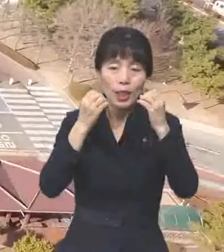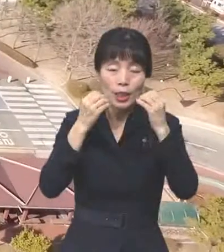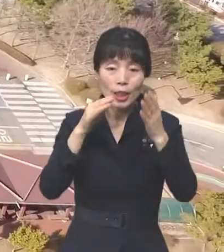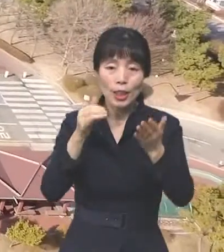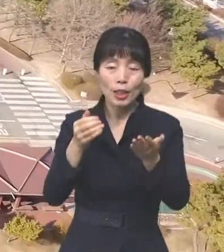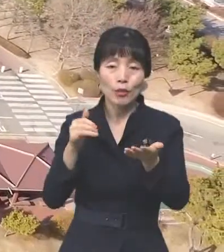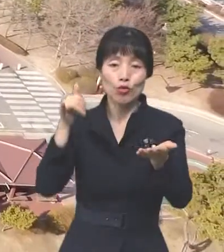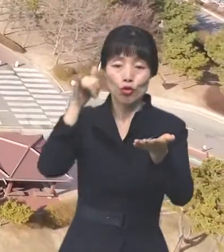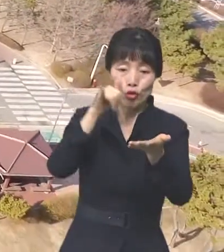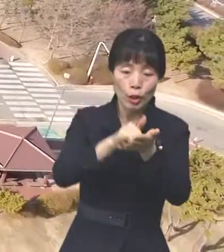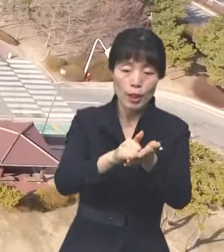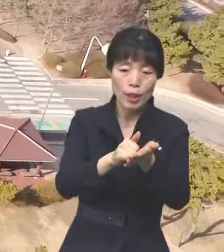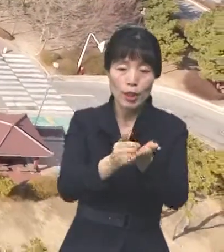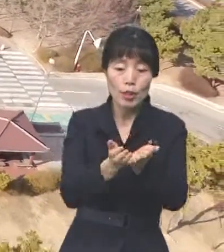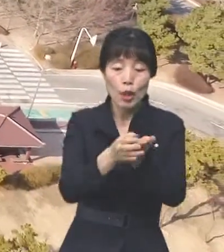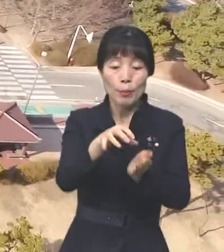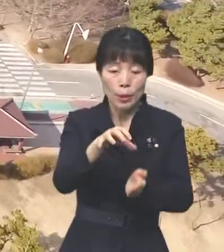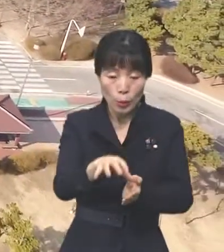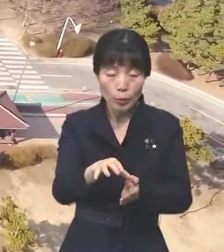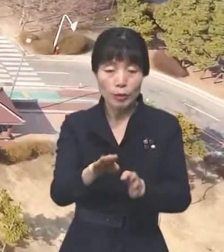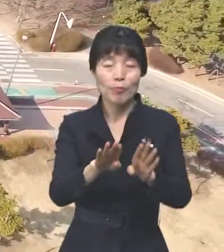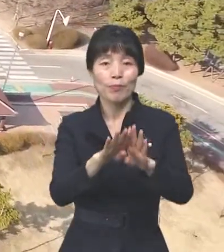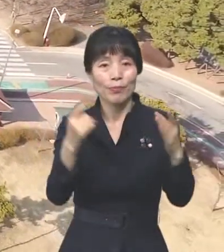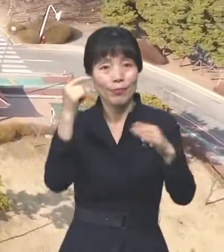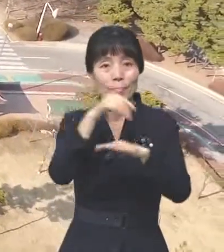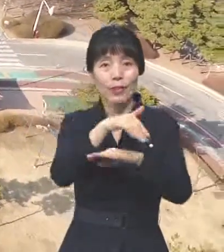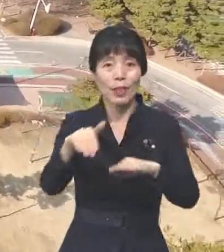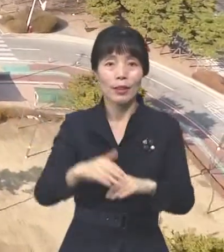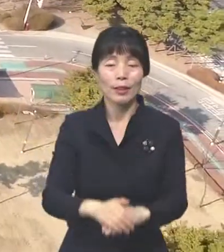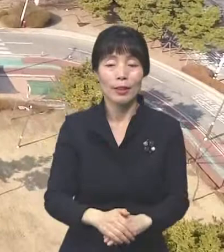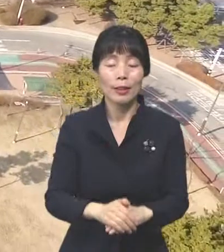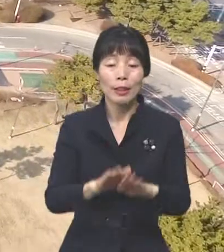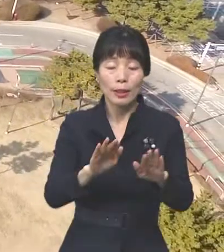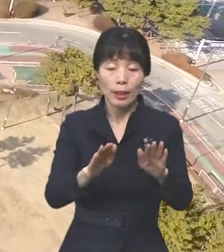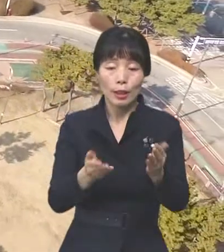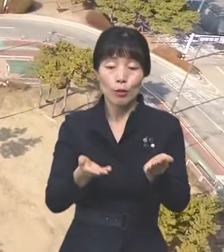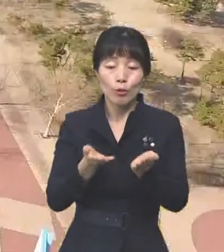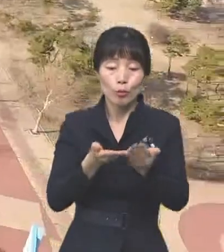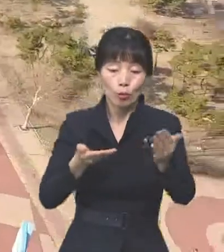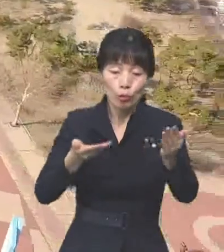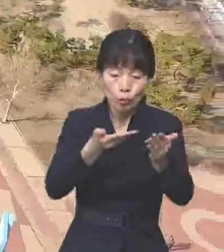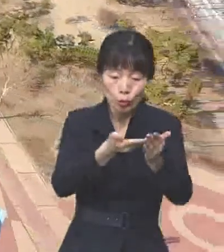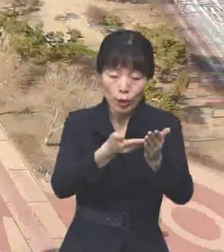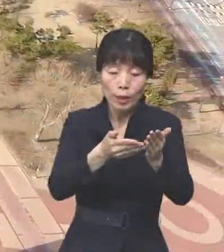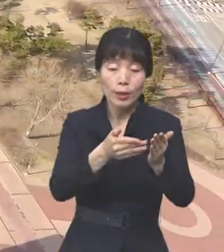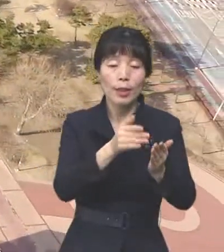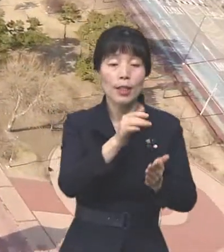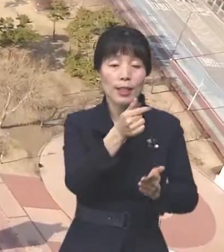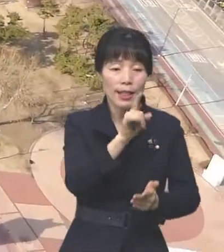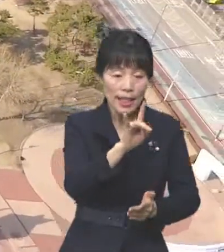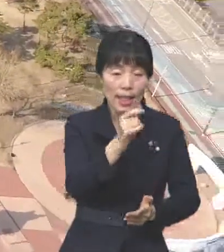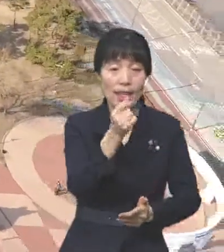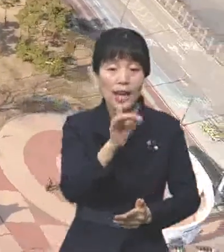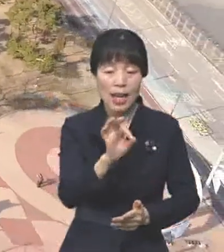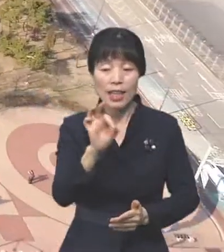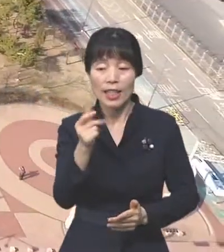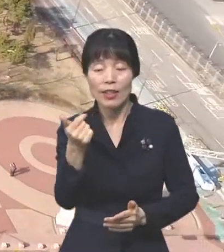신국제여객터미널도 통합 개장합니다. 현재 한중 카페리는 내항과 연안항으로 나눠 운영되는데 모든